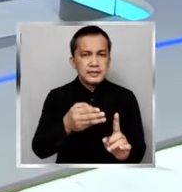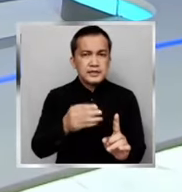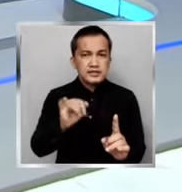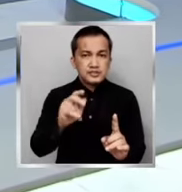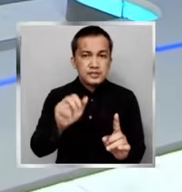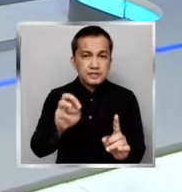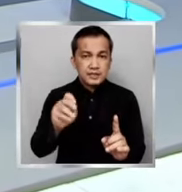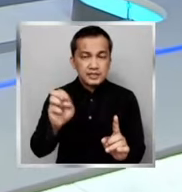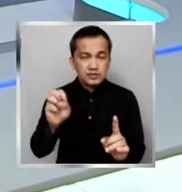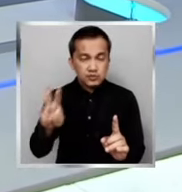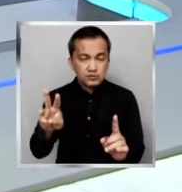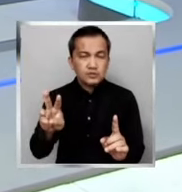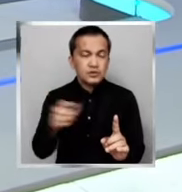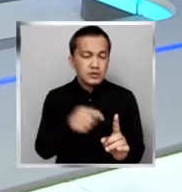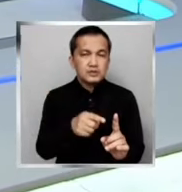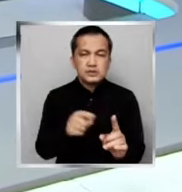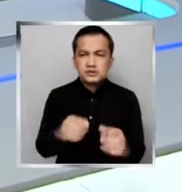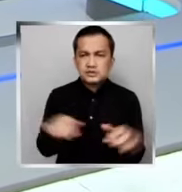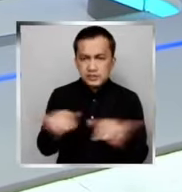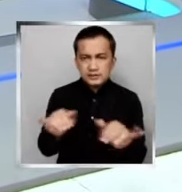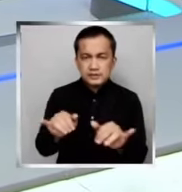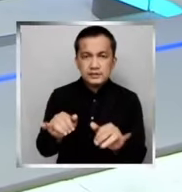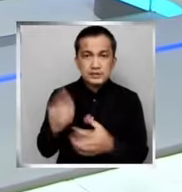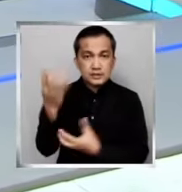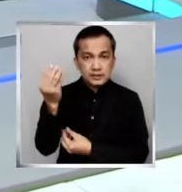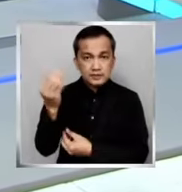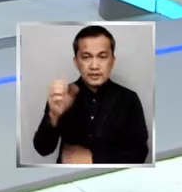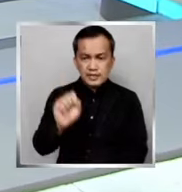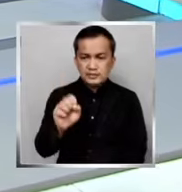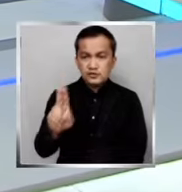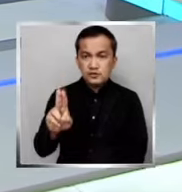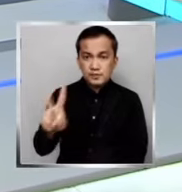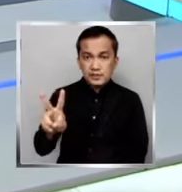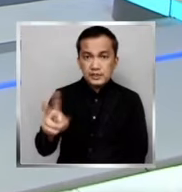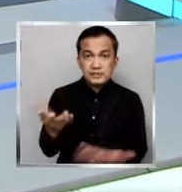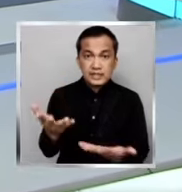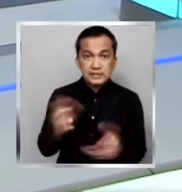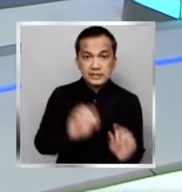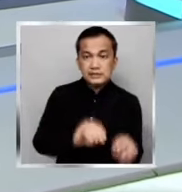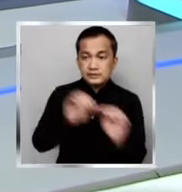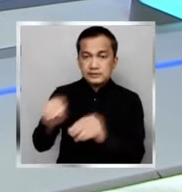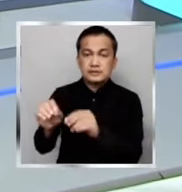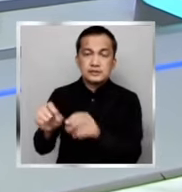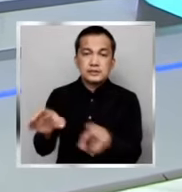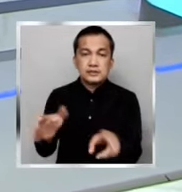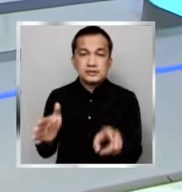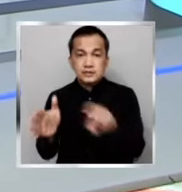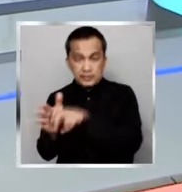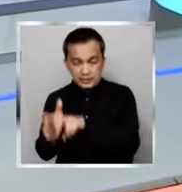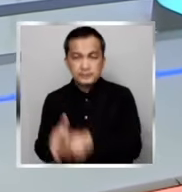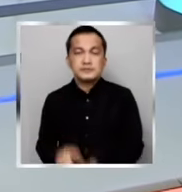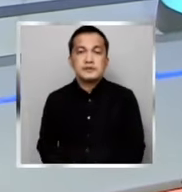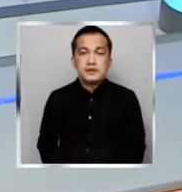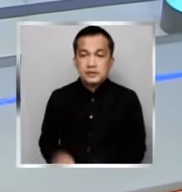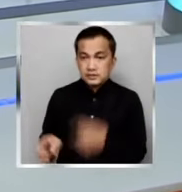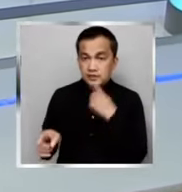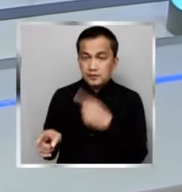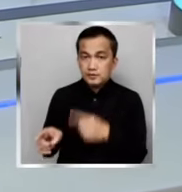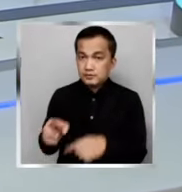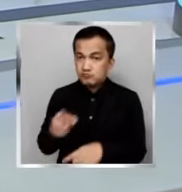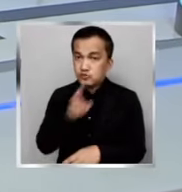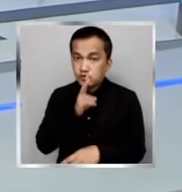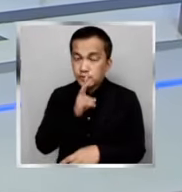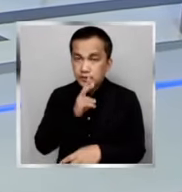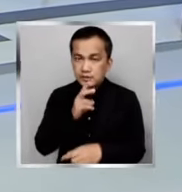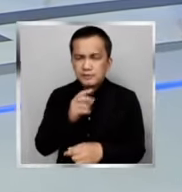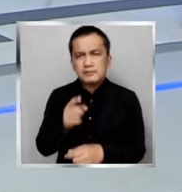salilig gay din latest SUV kinak iswat ng is mga susp na mati